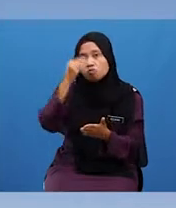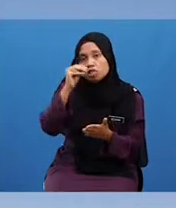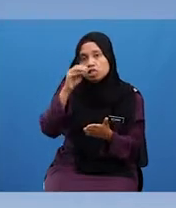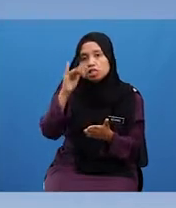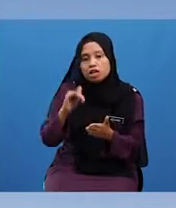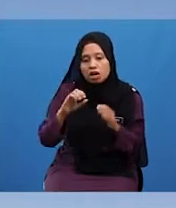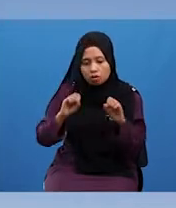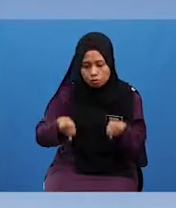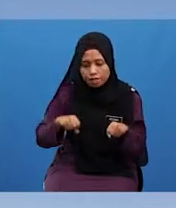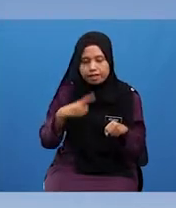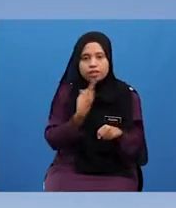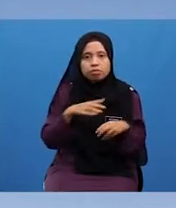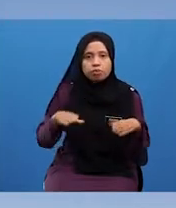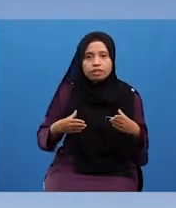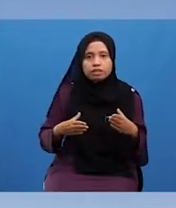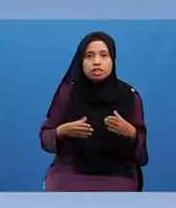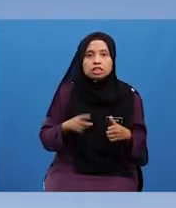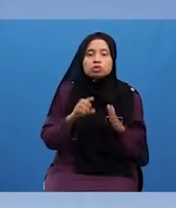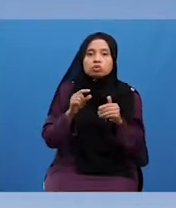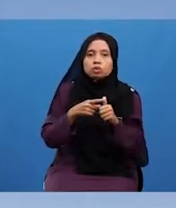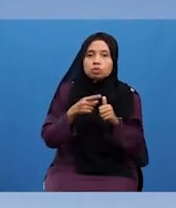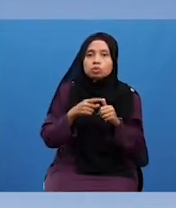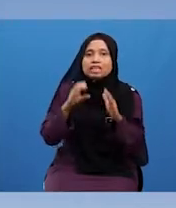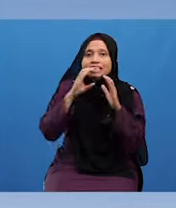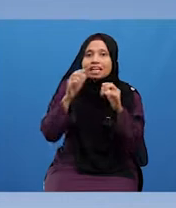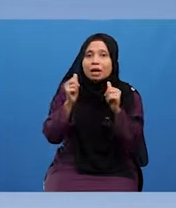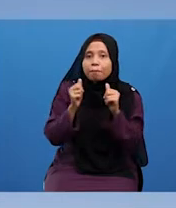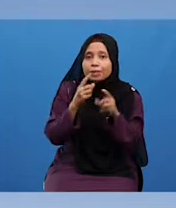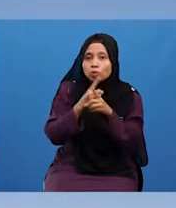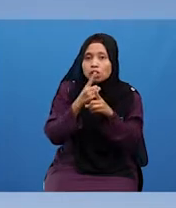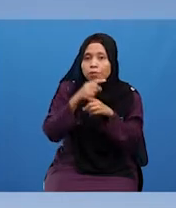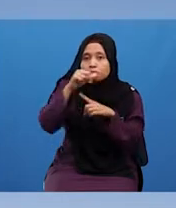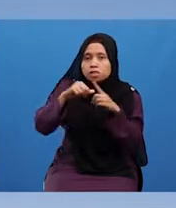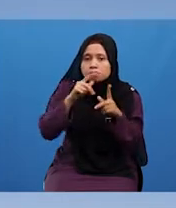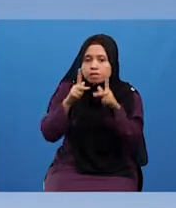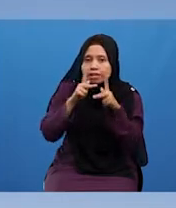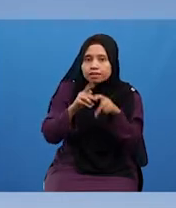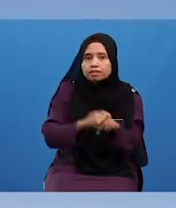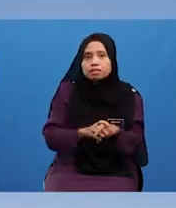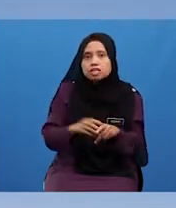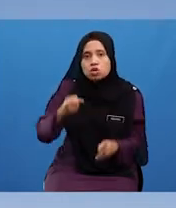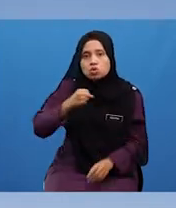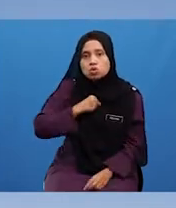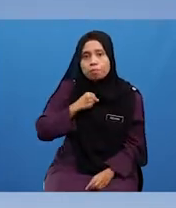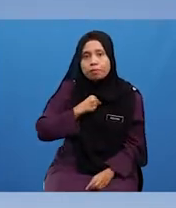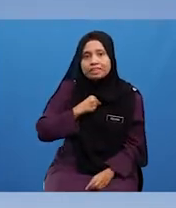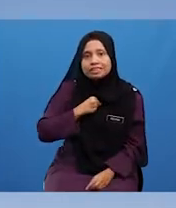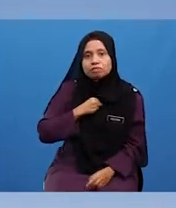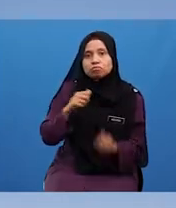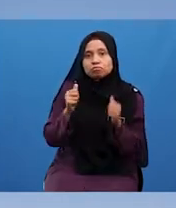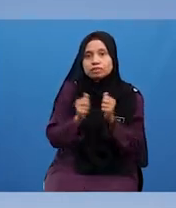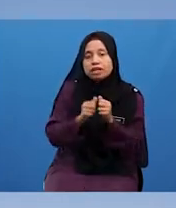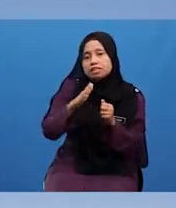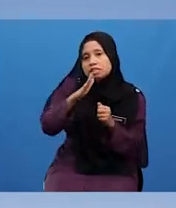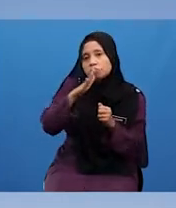boleh kita laksanakan. Bercakap benar apabila berkata-kata. Bersopan santun